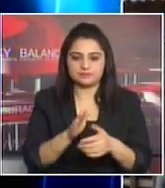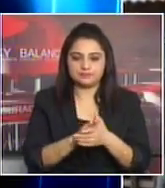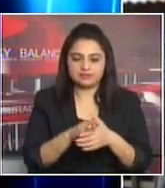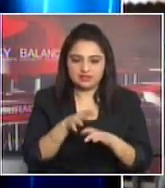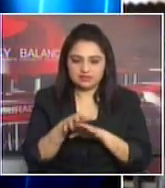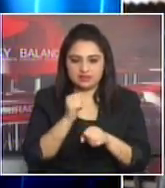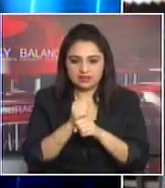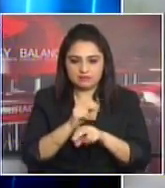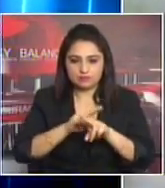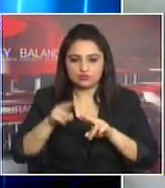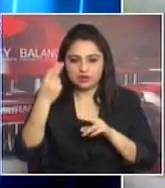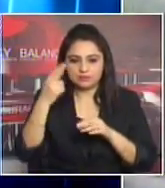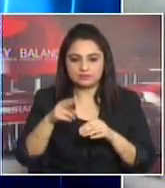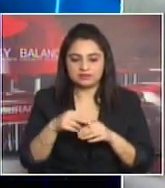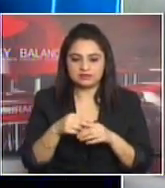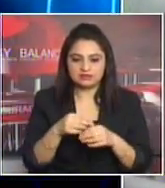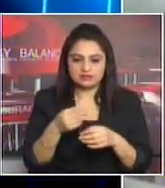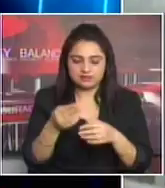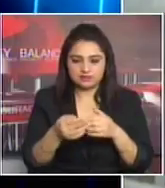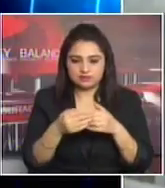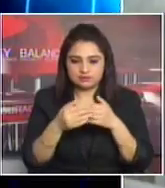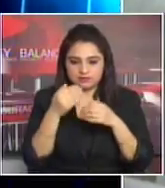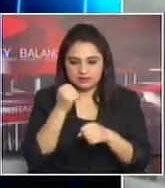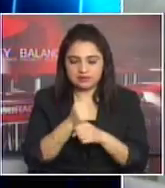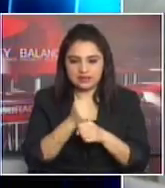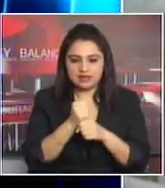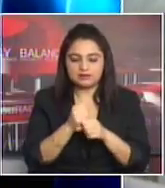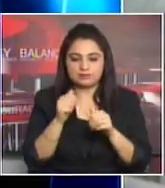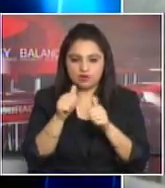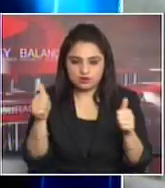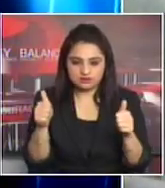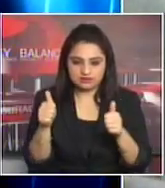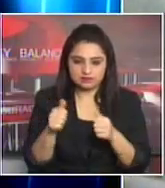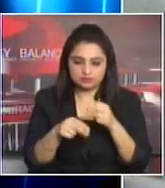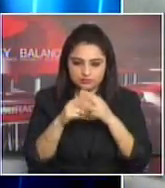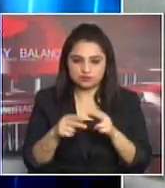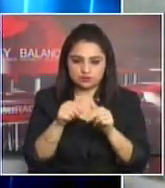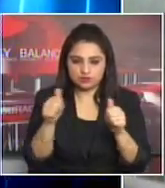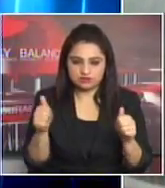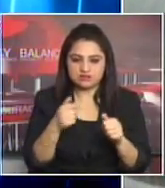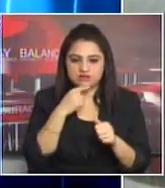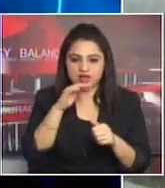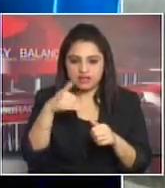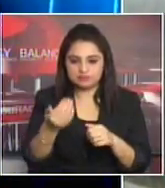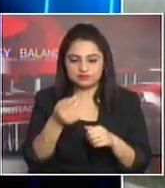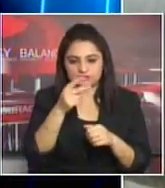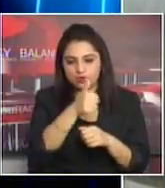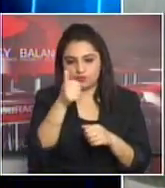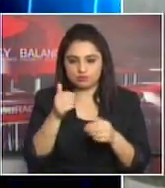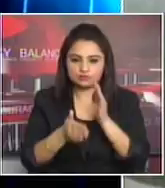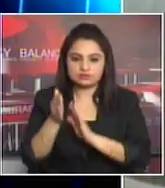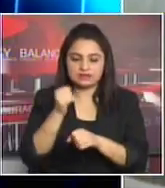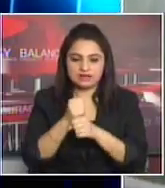अधिकांश काम सम्पन्न भइसके पनि फिनिसिङका लागि पठाइएको इस्टिमेट अनुसारको बजेट प्राप्त नभएको उक्त योजनाको काम पनि अगाडि